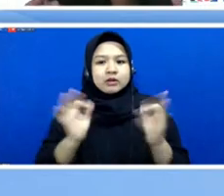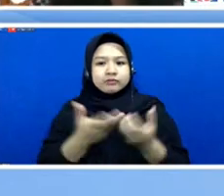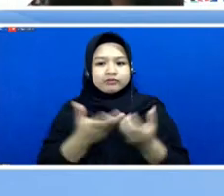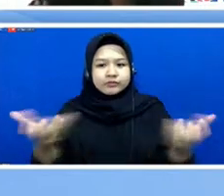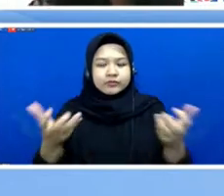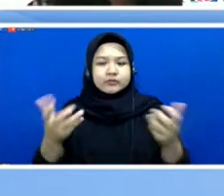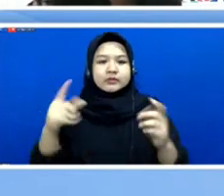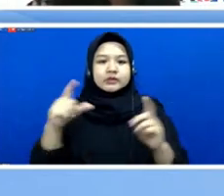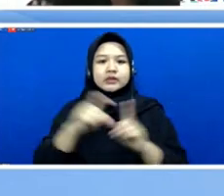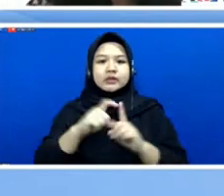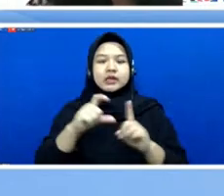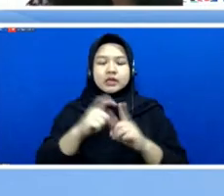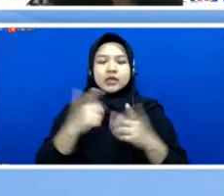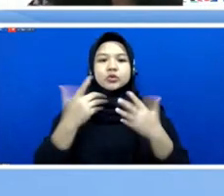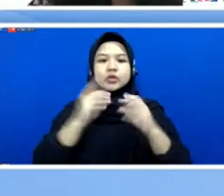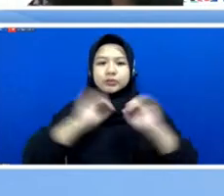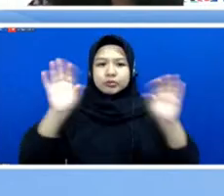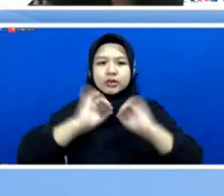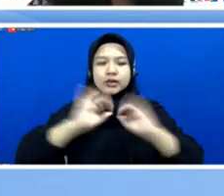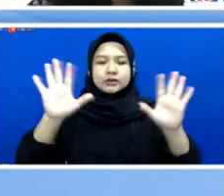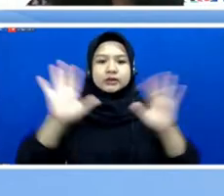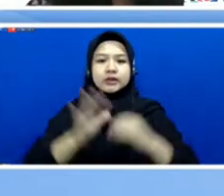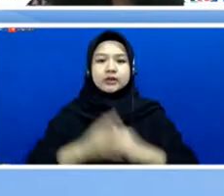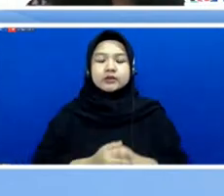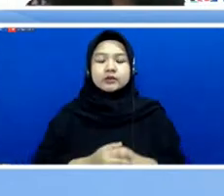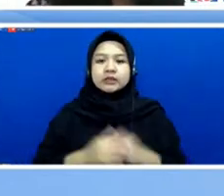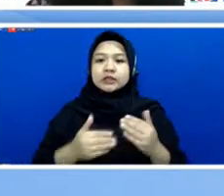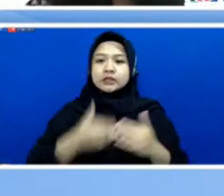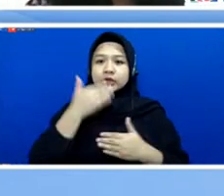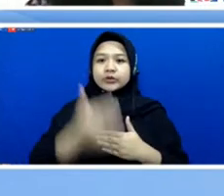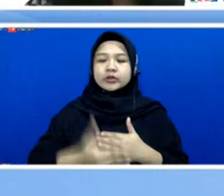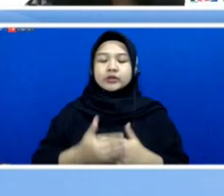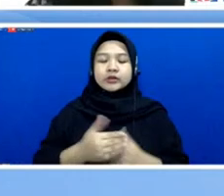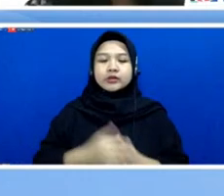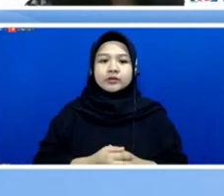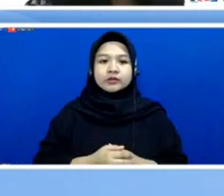yang dipublikasikan. Next.